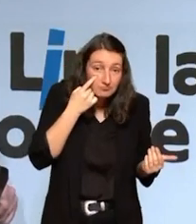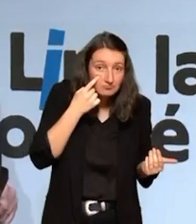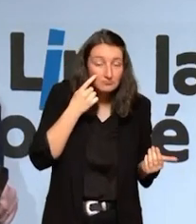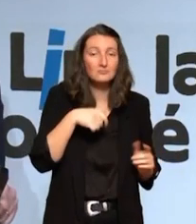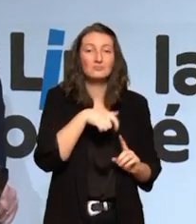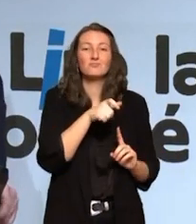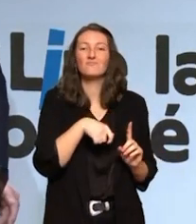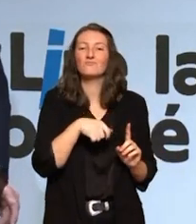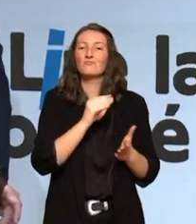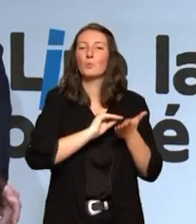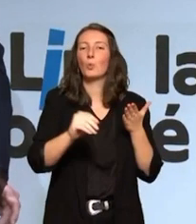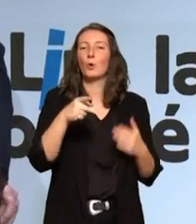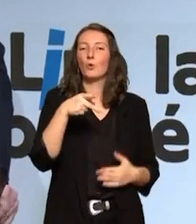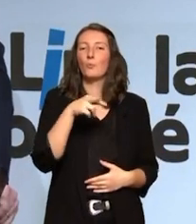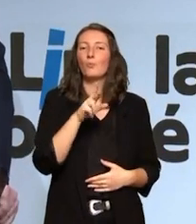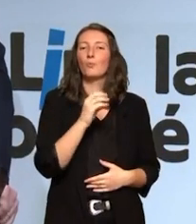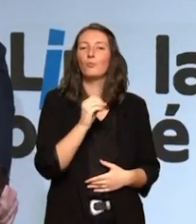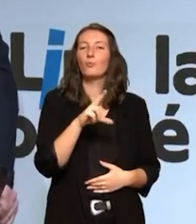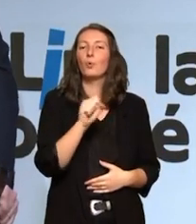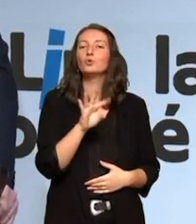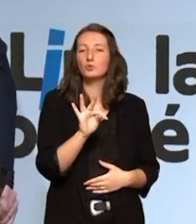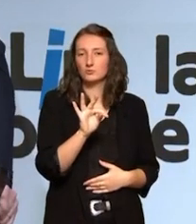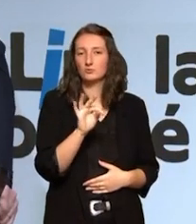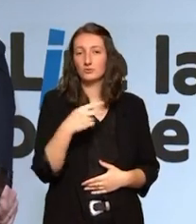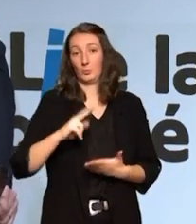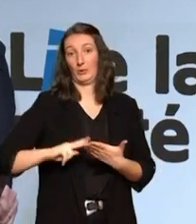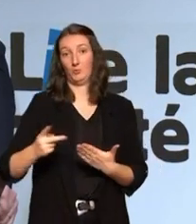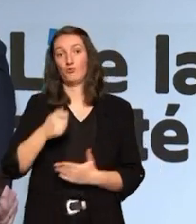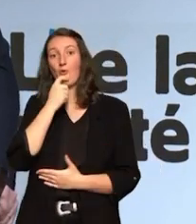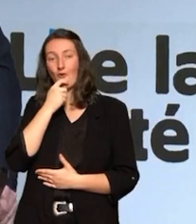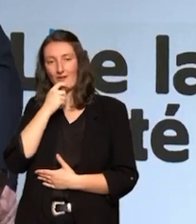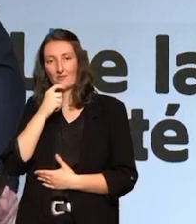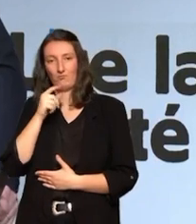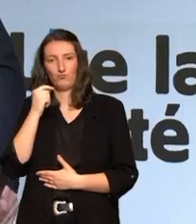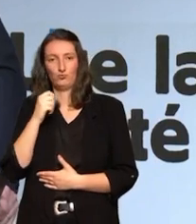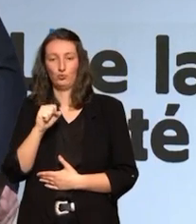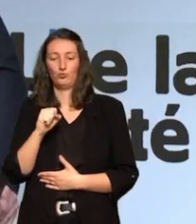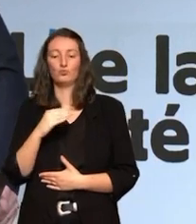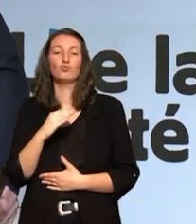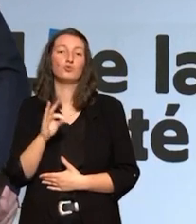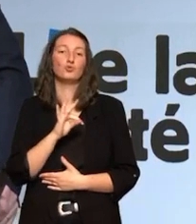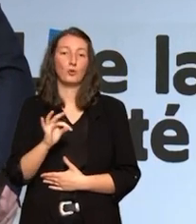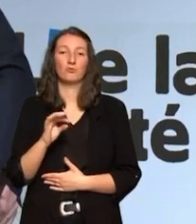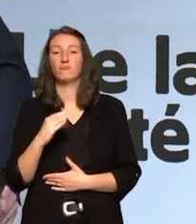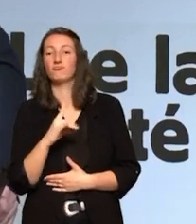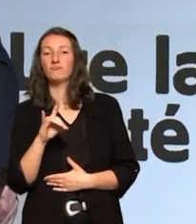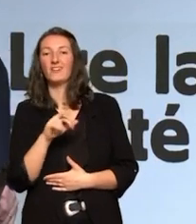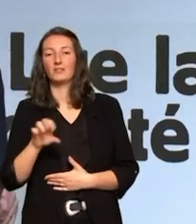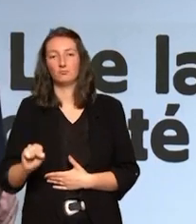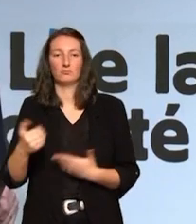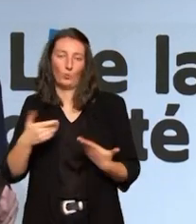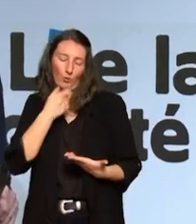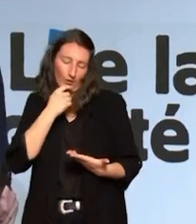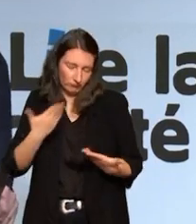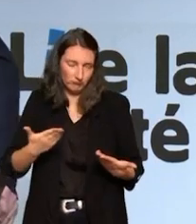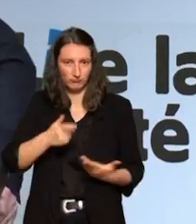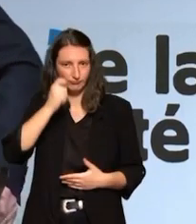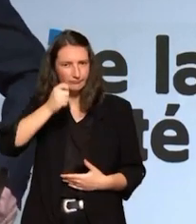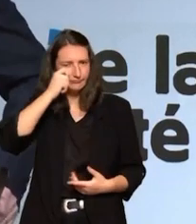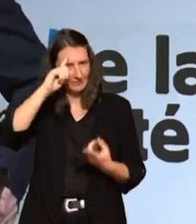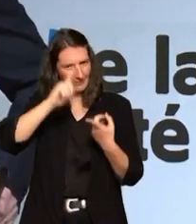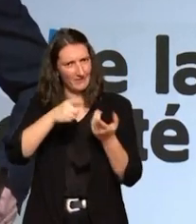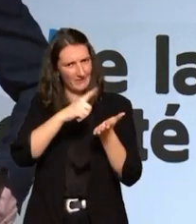anglais s'appelait Charles Kenneth Scott Moncrief. Il était évidemment anglais, spécialiste de littérature,